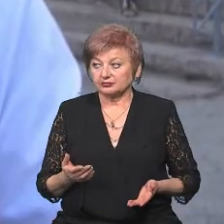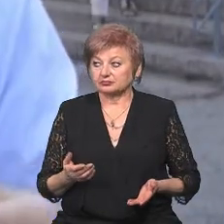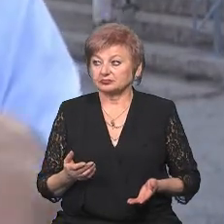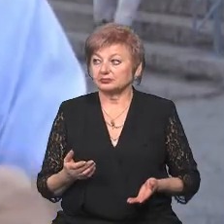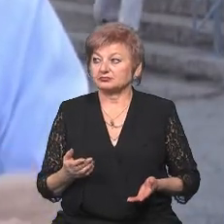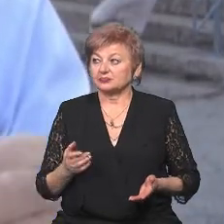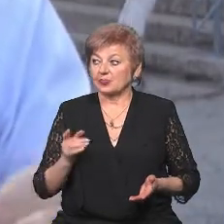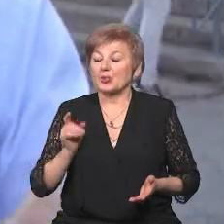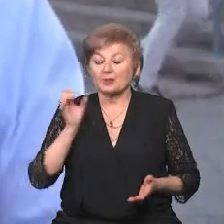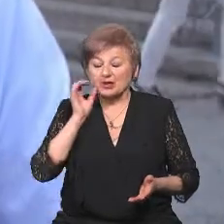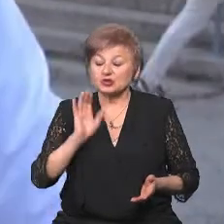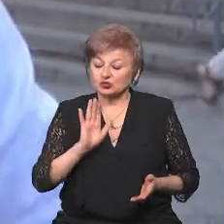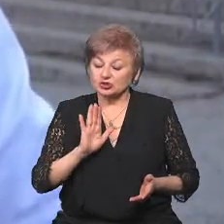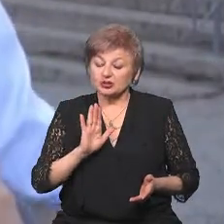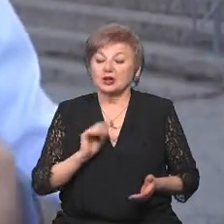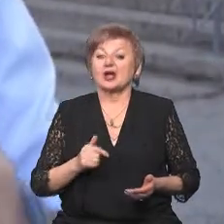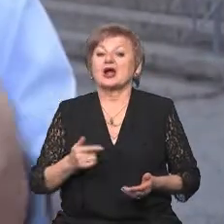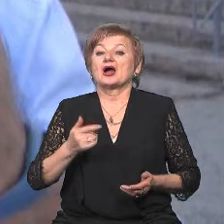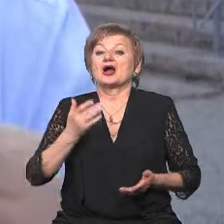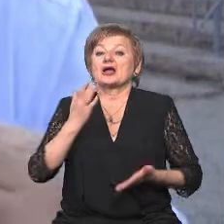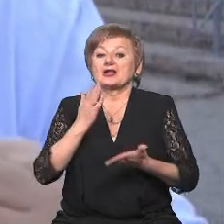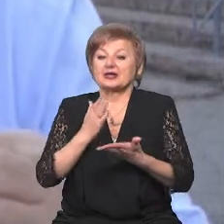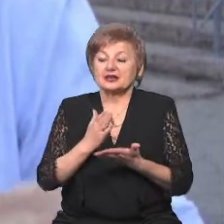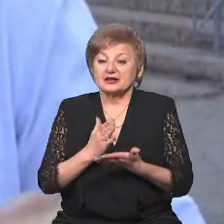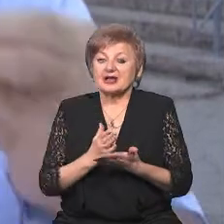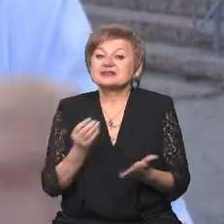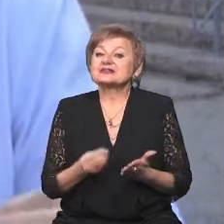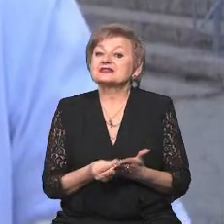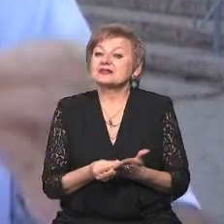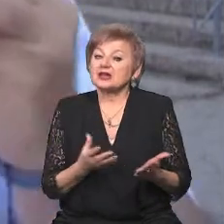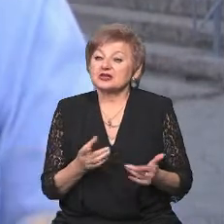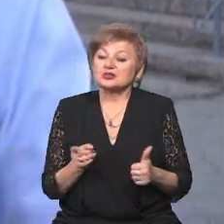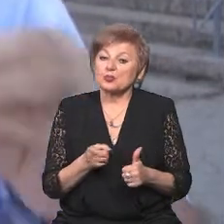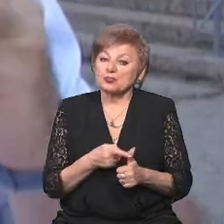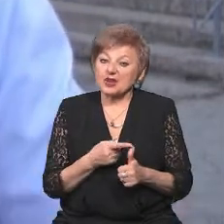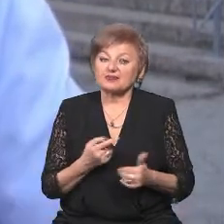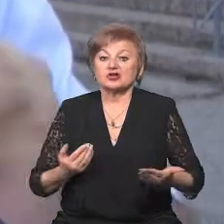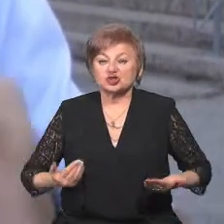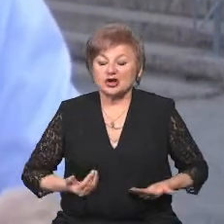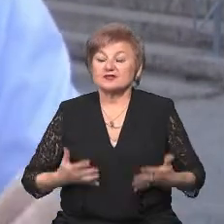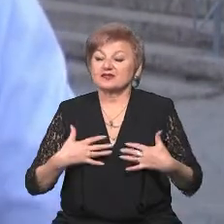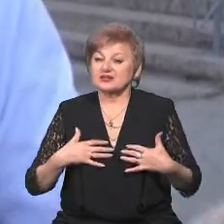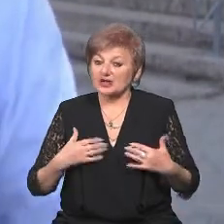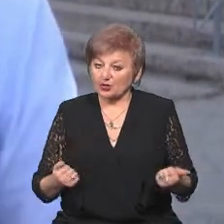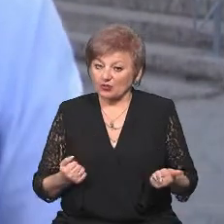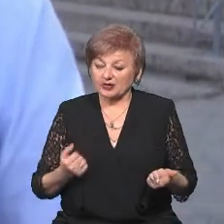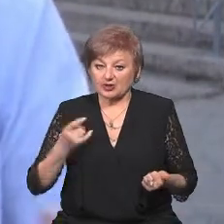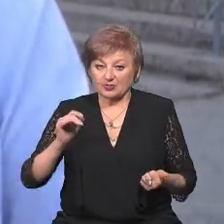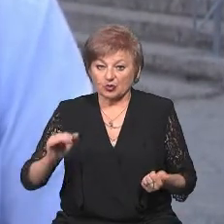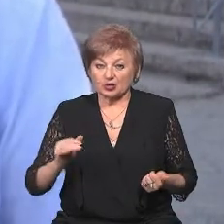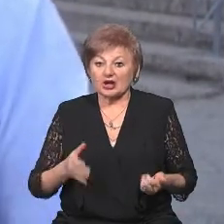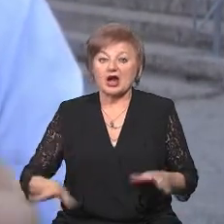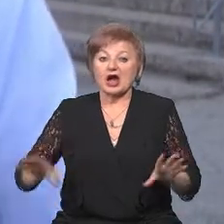на право ні, на ні, так ви ж слухайте, що я кажу, що є безумовною цінністю. Це перше – життя і здоров'я людини. Всі решта